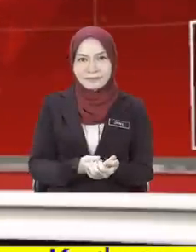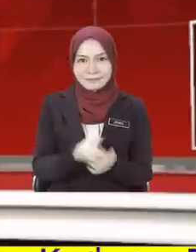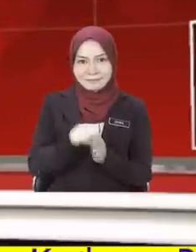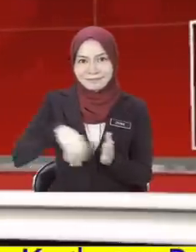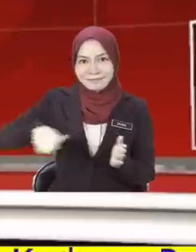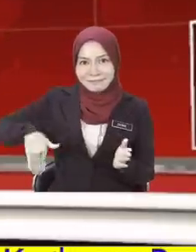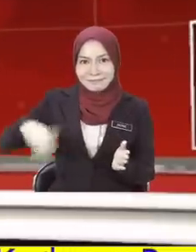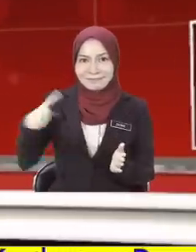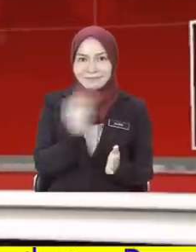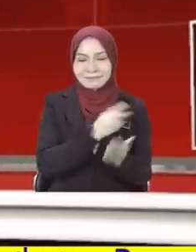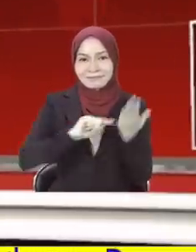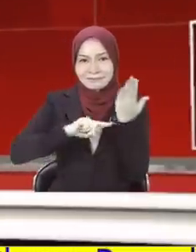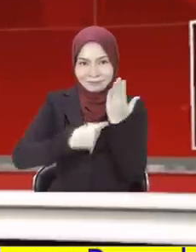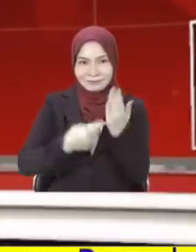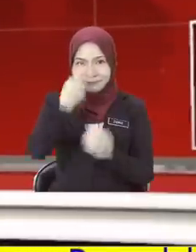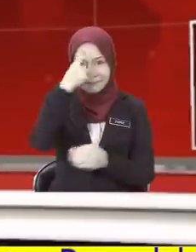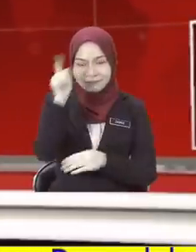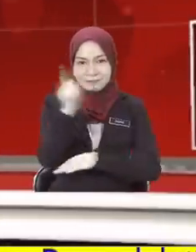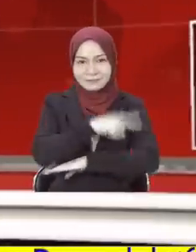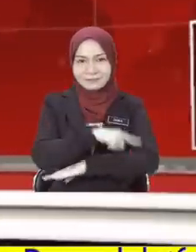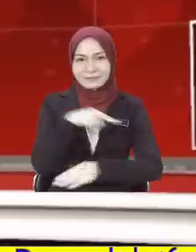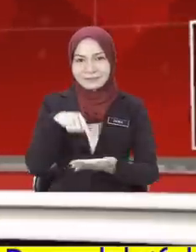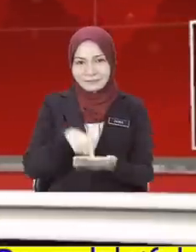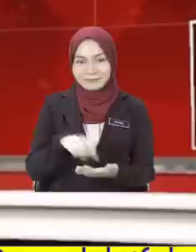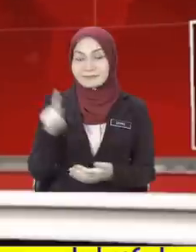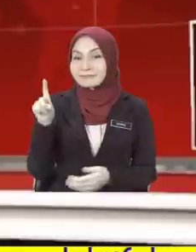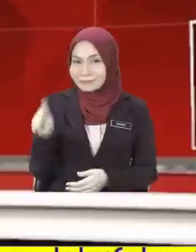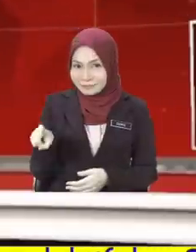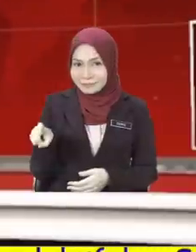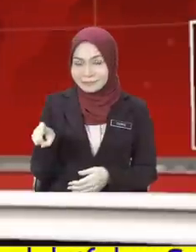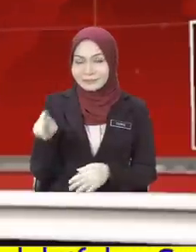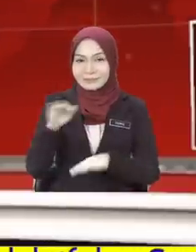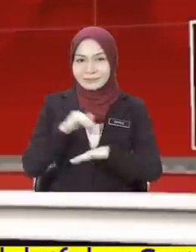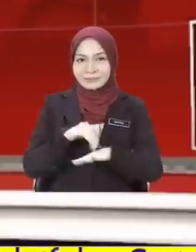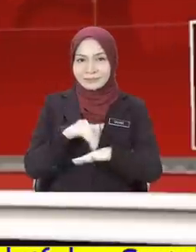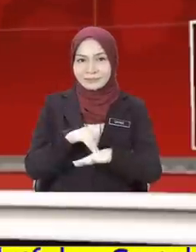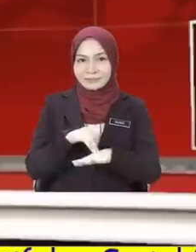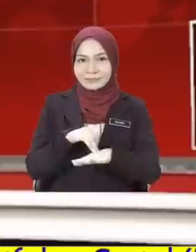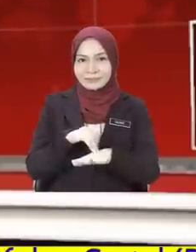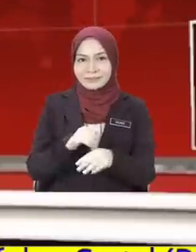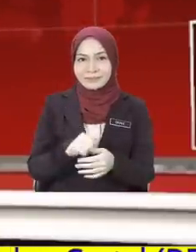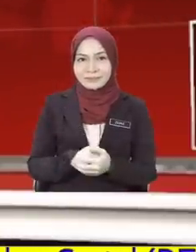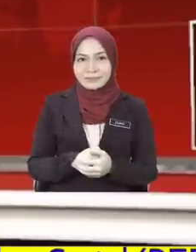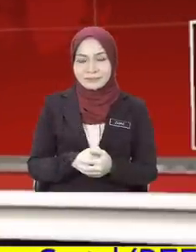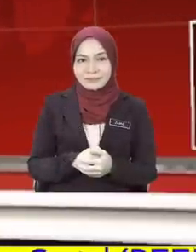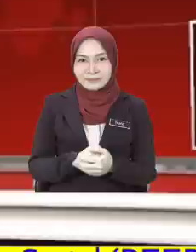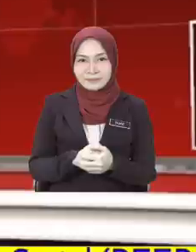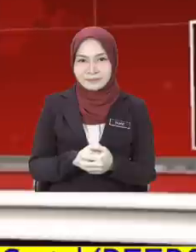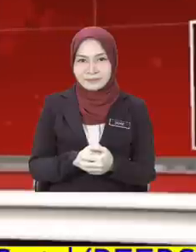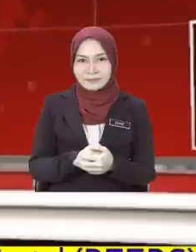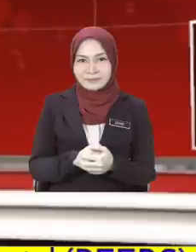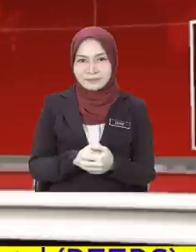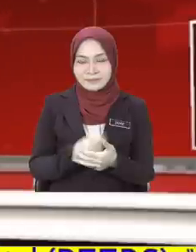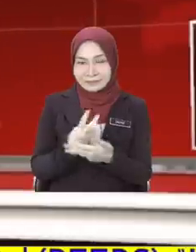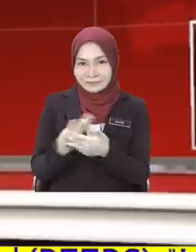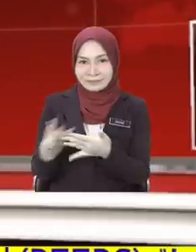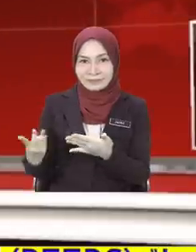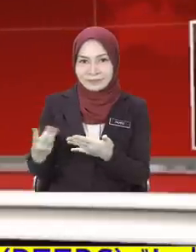mohon kerjasama untuk klik butang pada paparan senarai sesi webinar